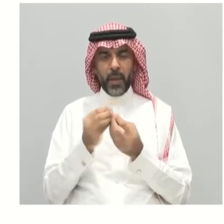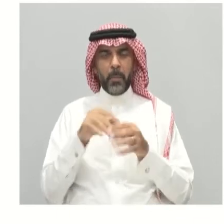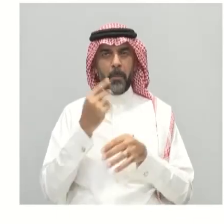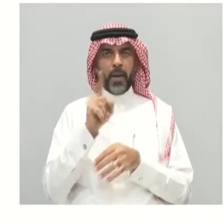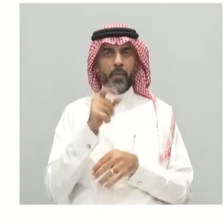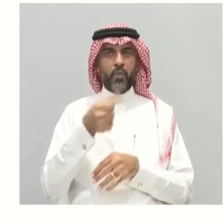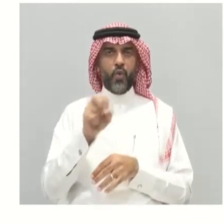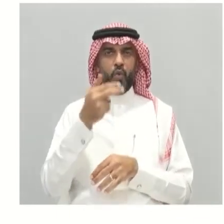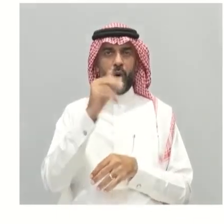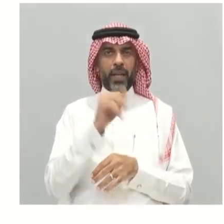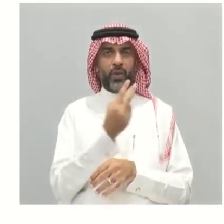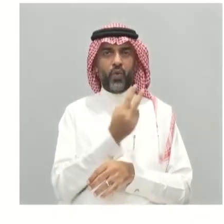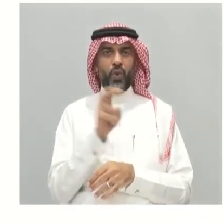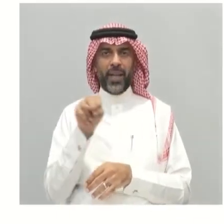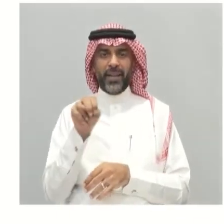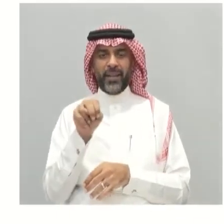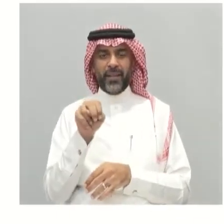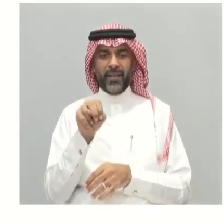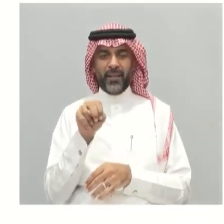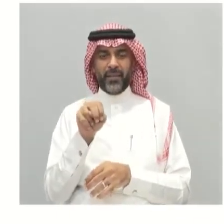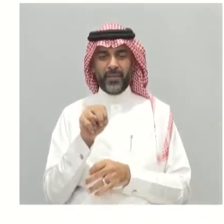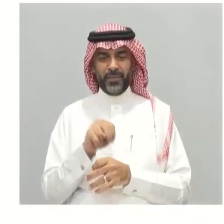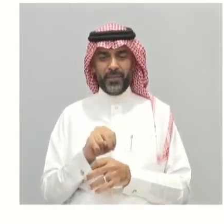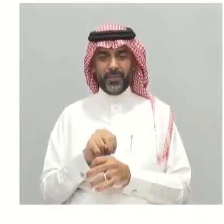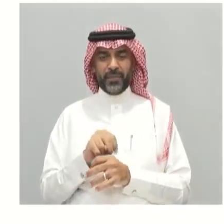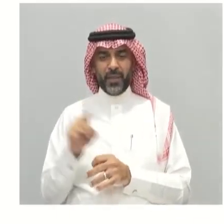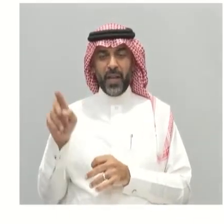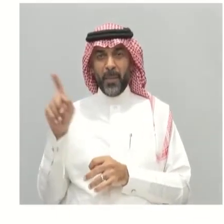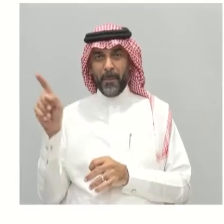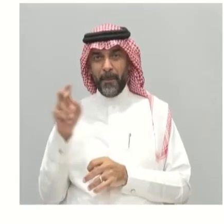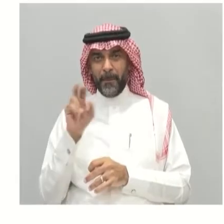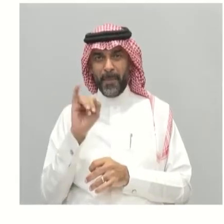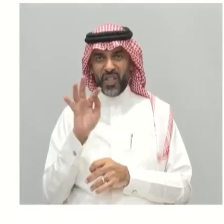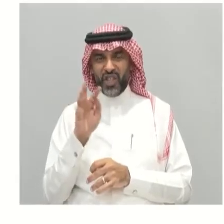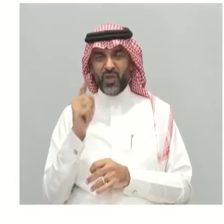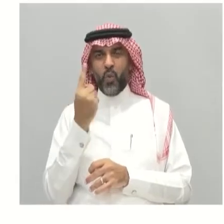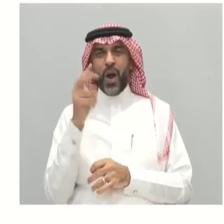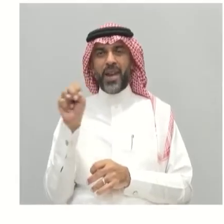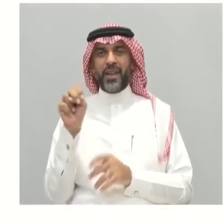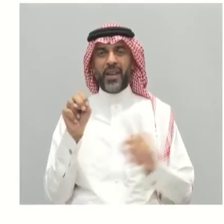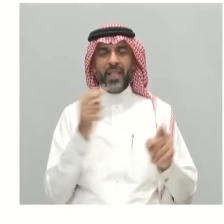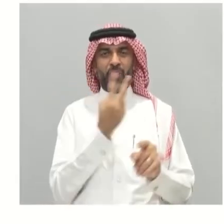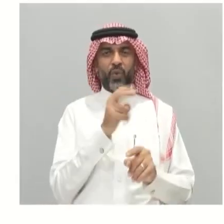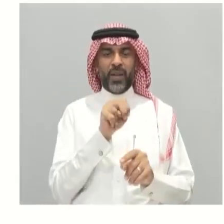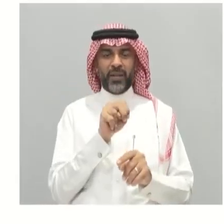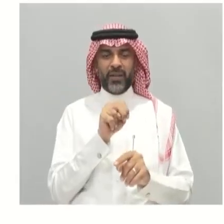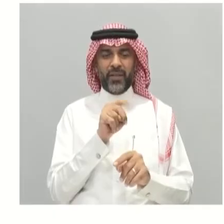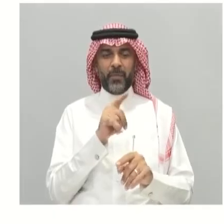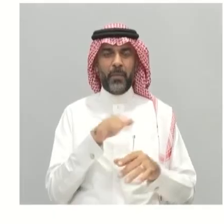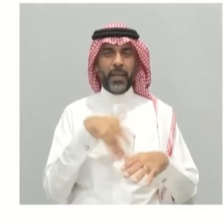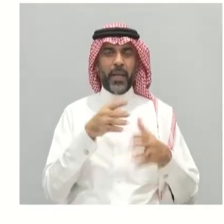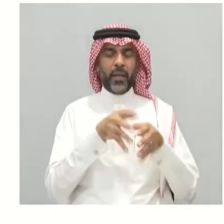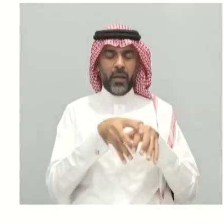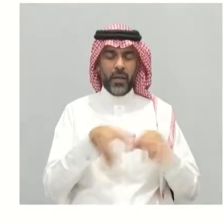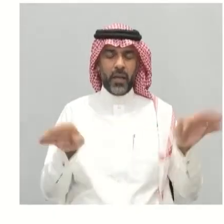البوغي 2 ان نلاحظ ان الطور المشيجي وان ان ماذا يحدث انقسام منصف ثم